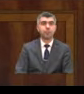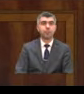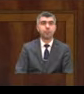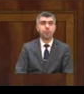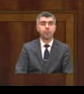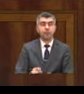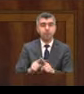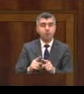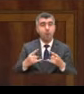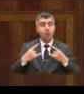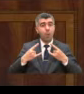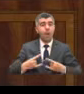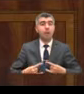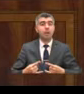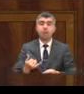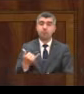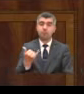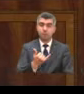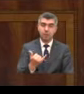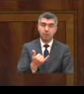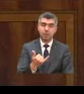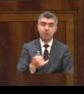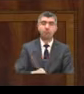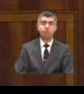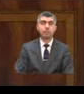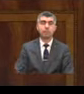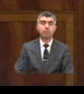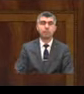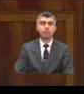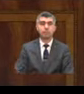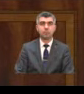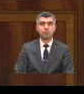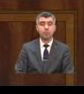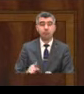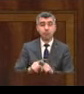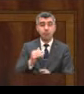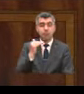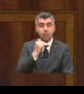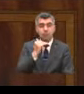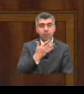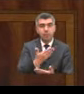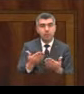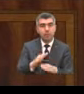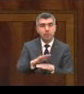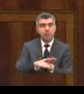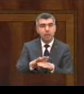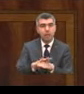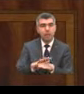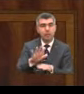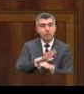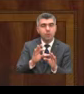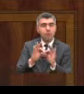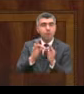في المقاربة الوقائية، كما تفضلتم السيدة الوزيرة الإسراع في اعتماد سياسة مندمجة للنهوض بالأسرة،